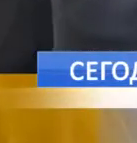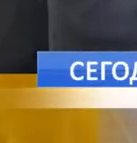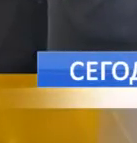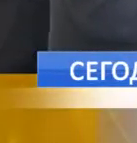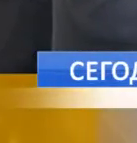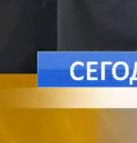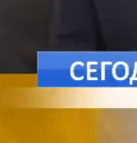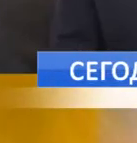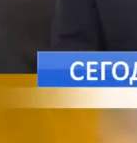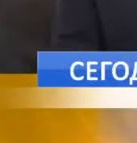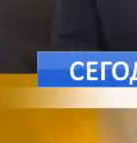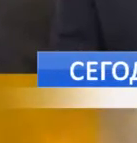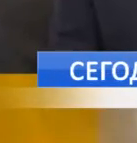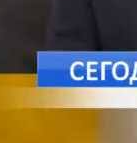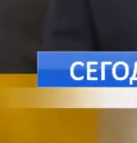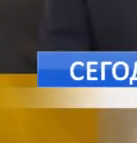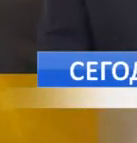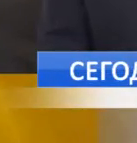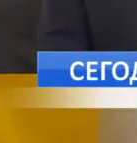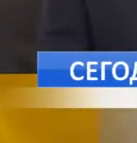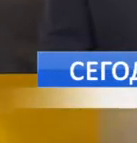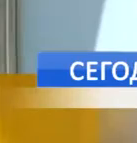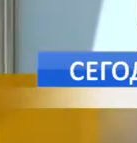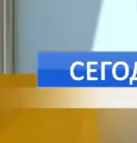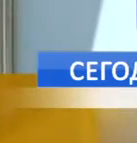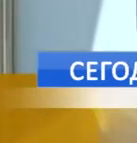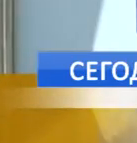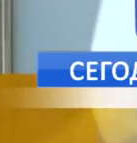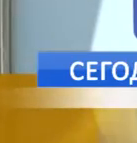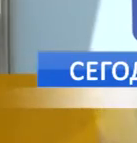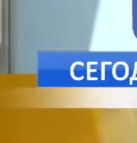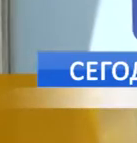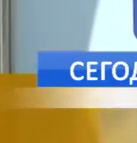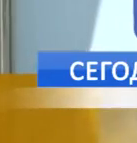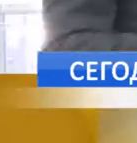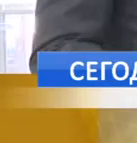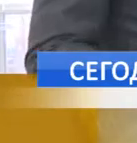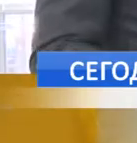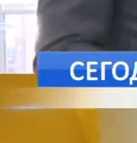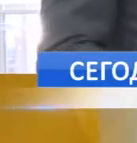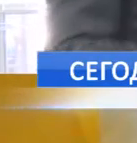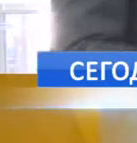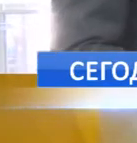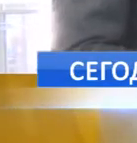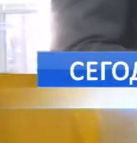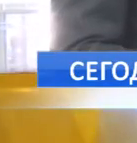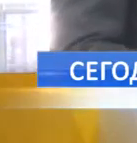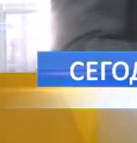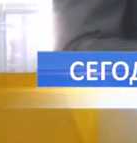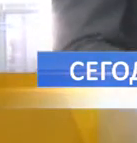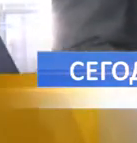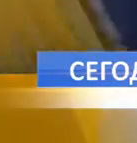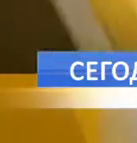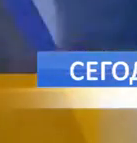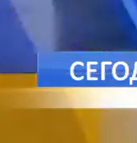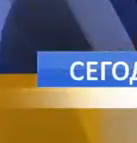Убедились лично. С реализацией 5 социальных инициатив главы государства в Алматинской области ознакомились члены Республиканского общественного